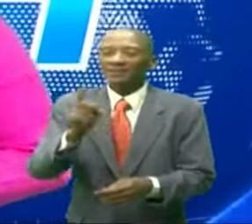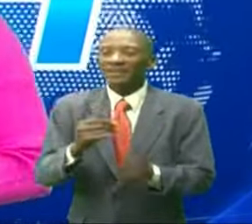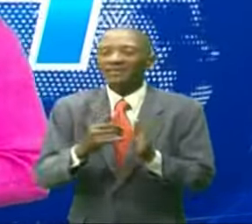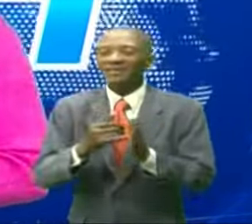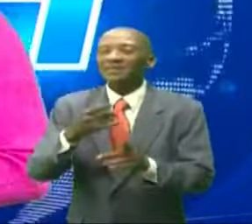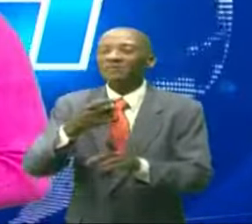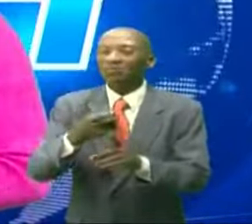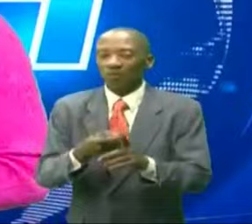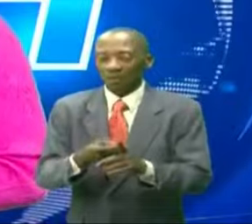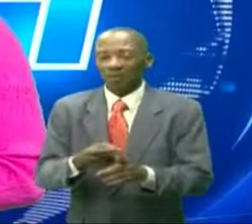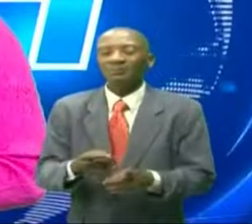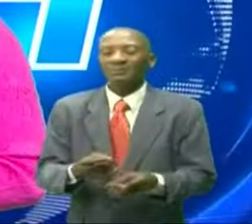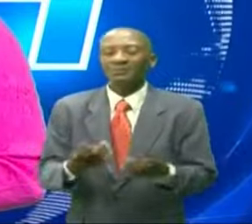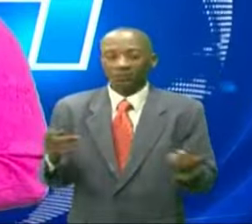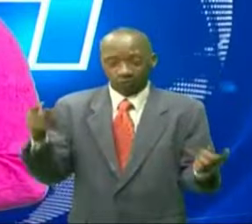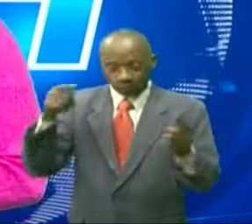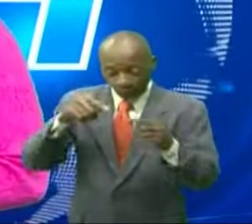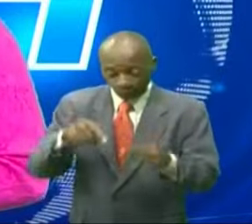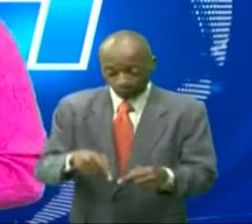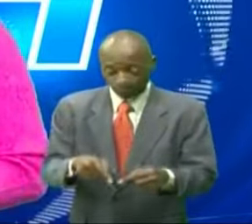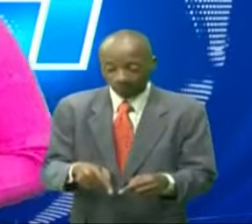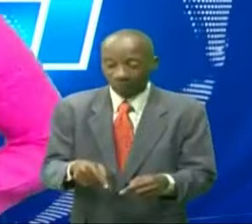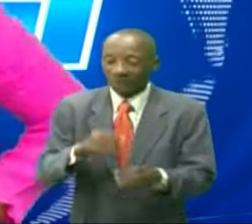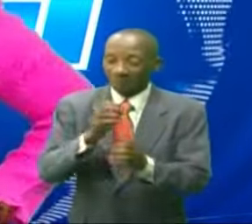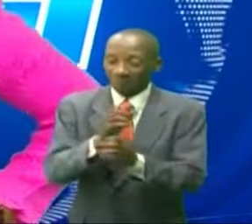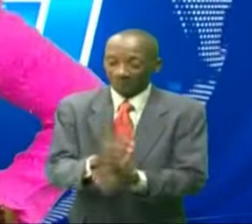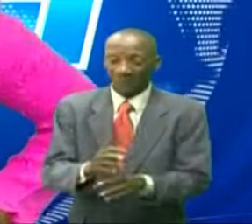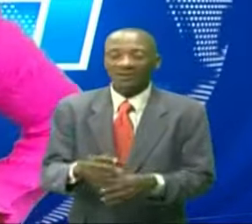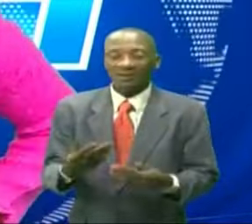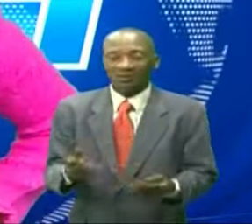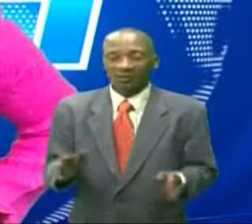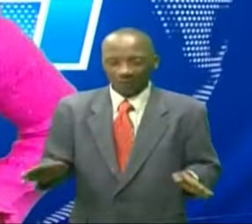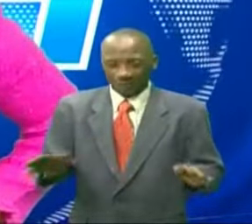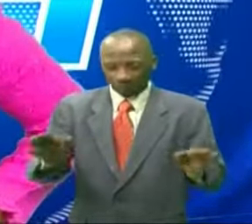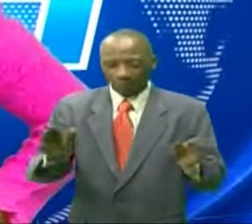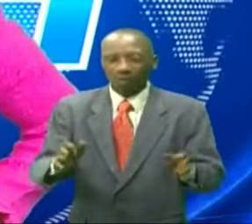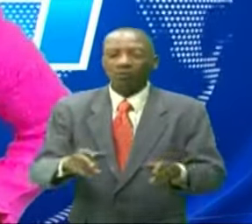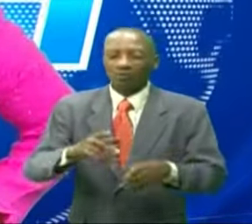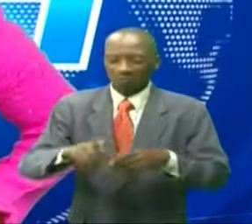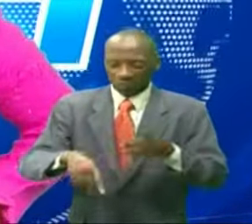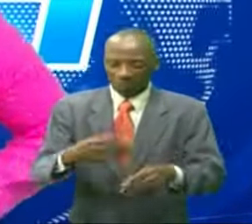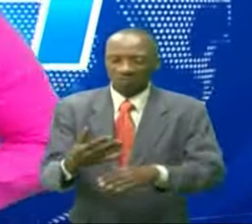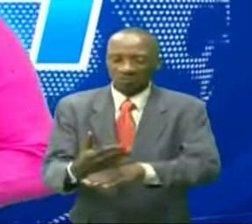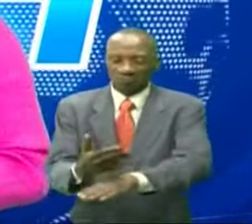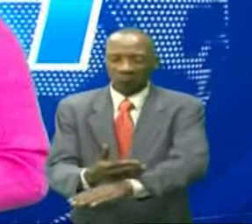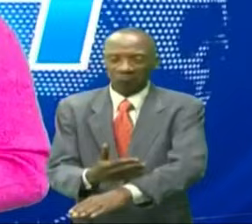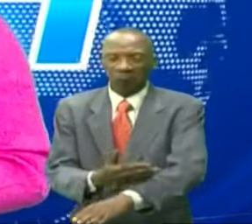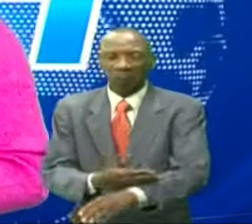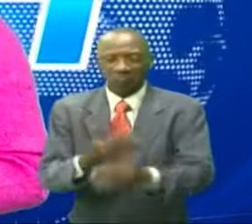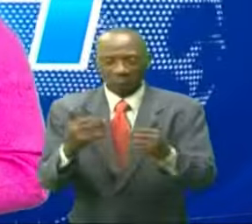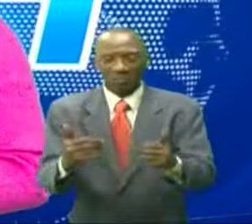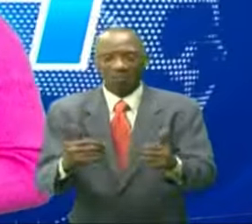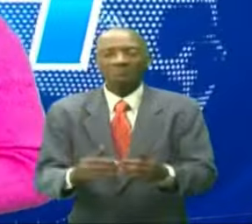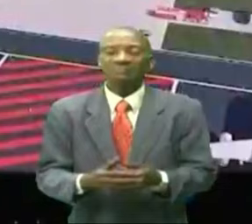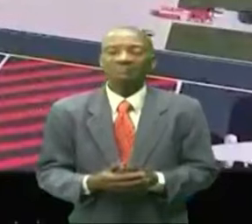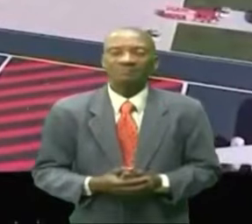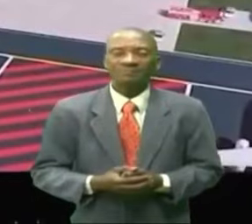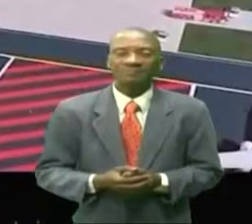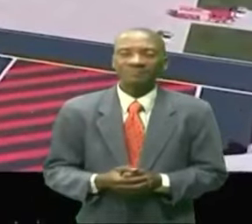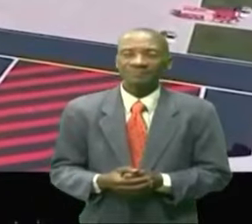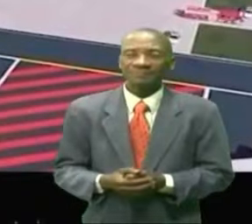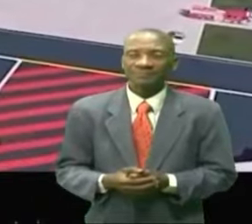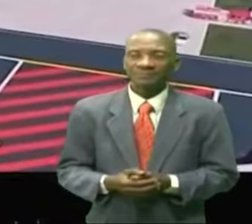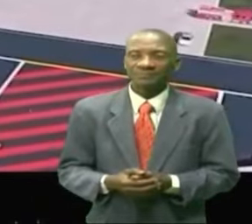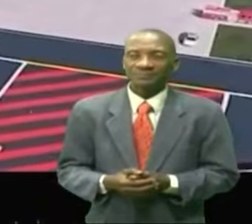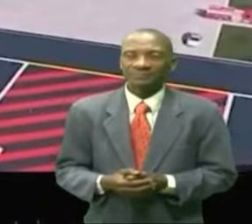de l'Ituri sera bel et bien respecté. Assurance de l'entreprise Mongaban, maître d'ouvrage.